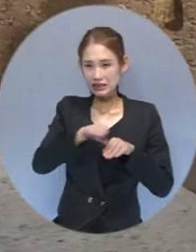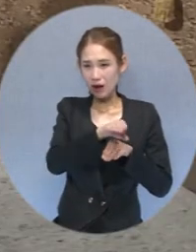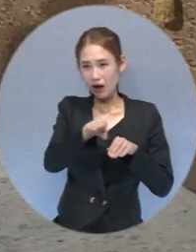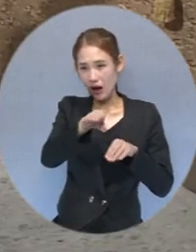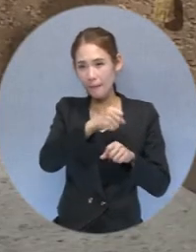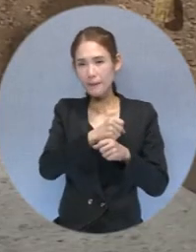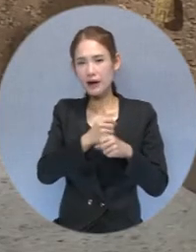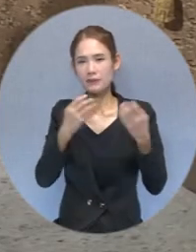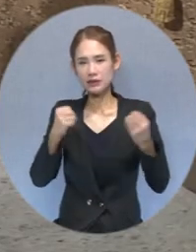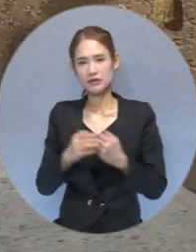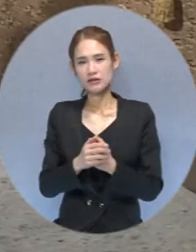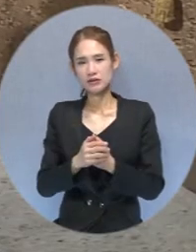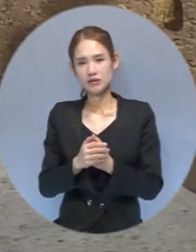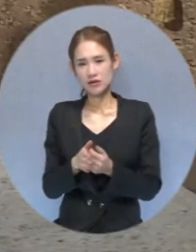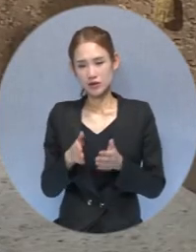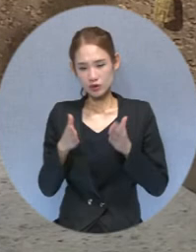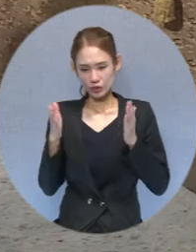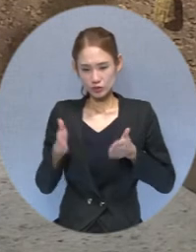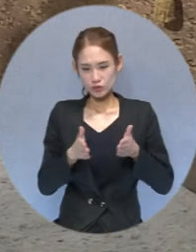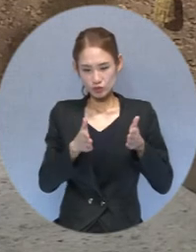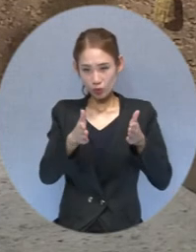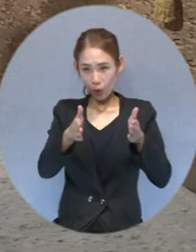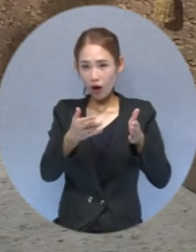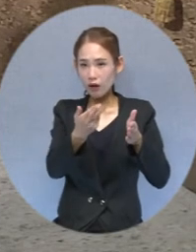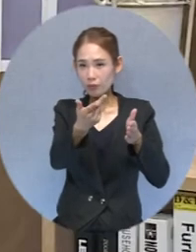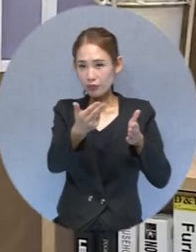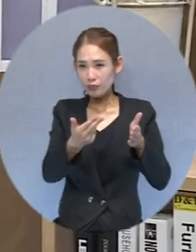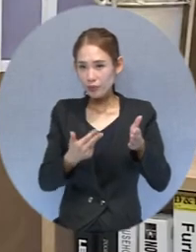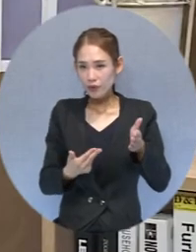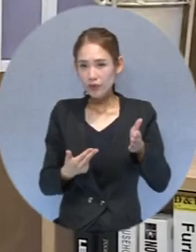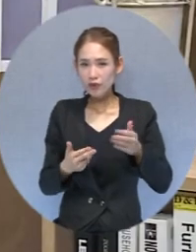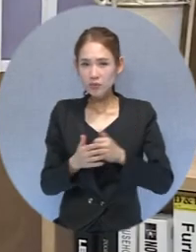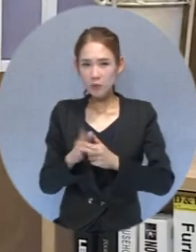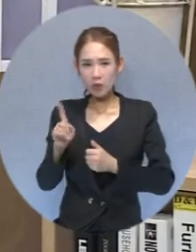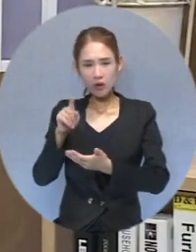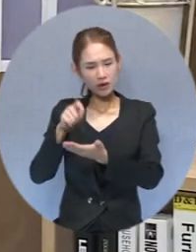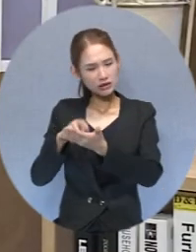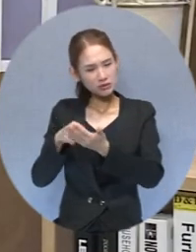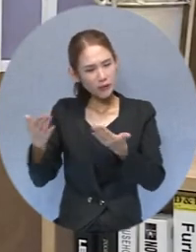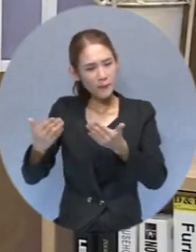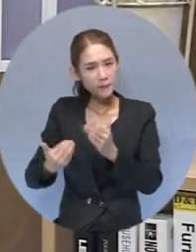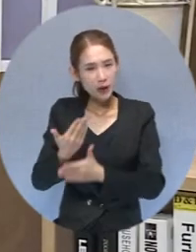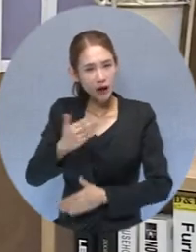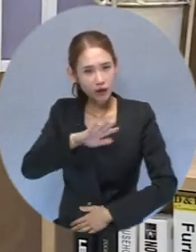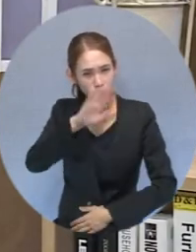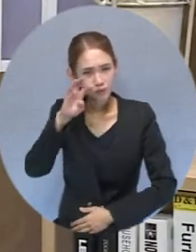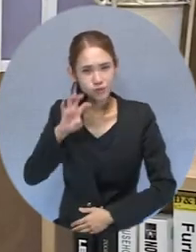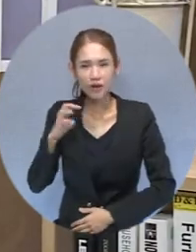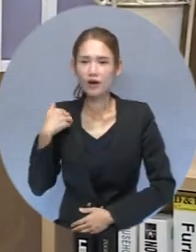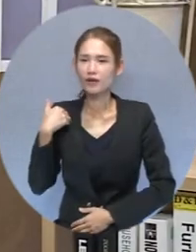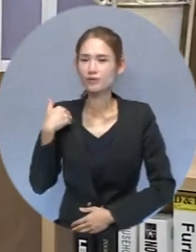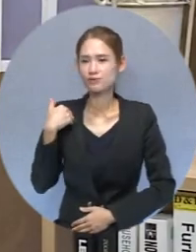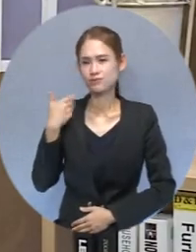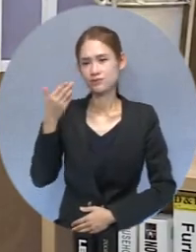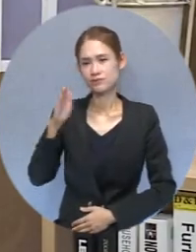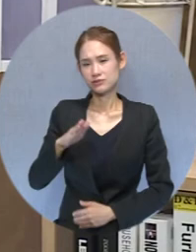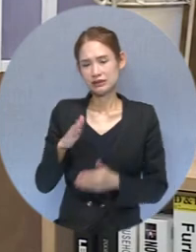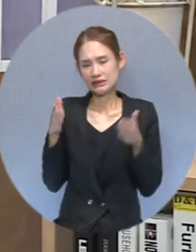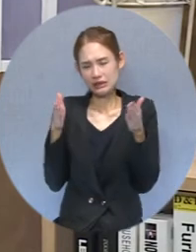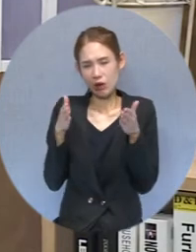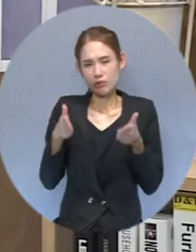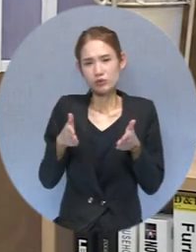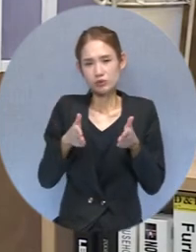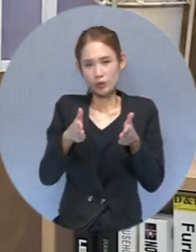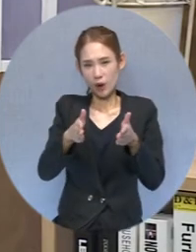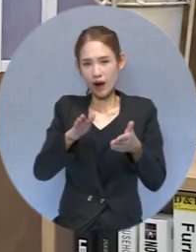네. 우리 도로가 다 비어있고 그렇게까지 뭐 엄청 급한 일이 있으셨는지는 모르겠습니다만 그 좁은 도로에서